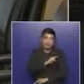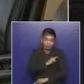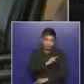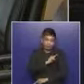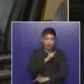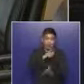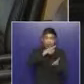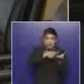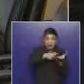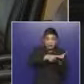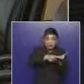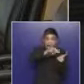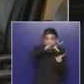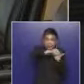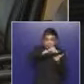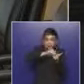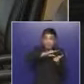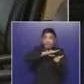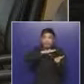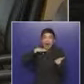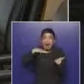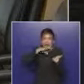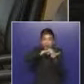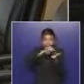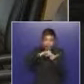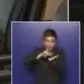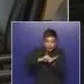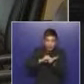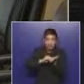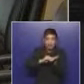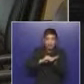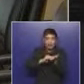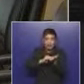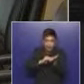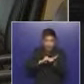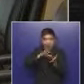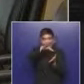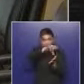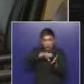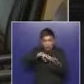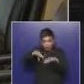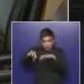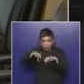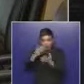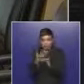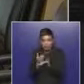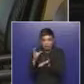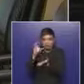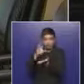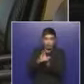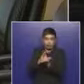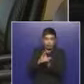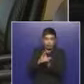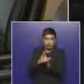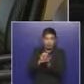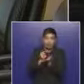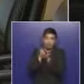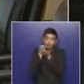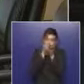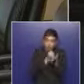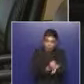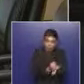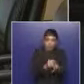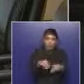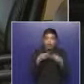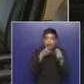าปนะภาษีที่เป็นความเสี่ยงทางสุขภาพต่างๆเหล่านี้มาบริหารจัดการเพื่ออะไรครับเพื่อที่จะให้ความ